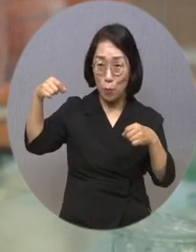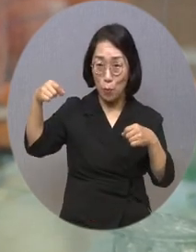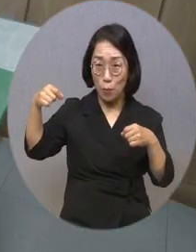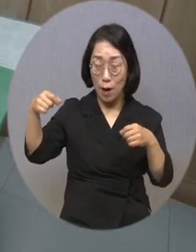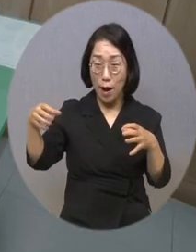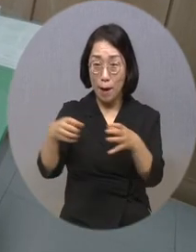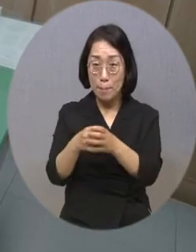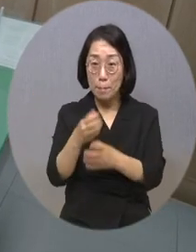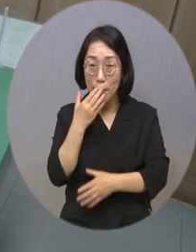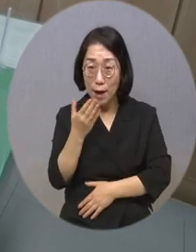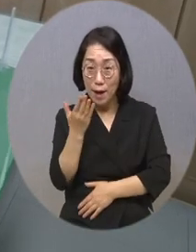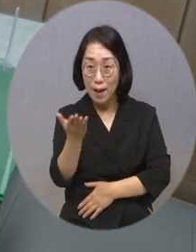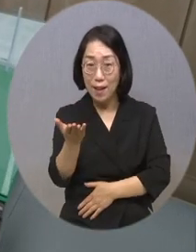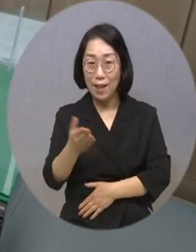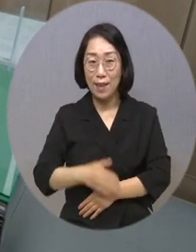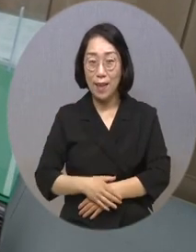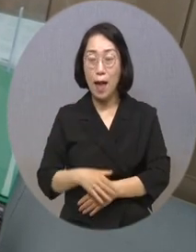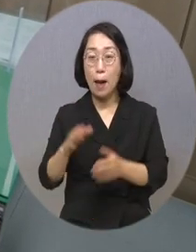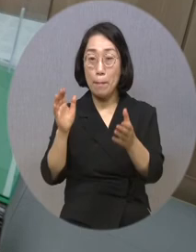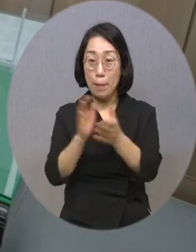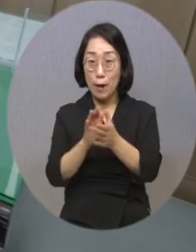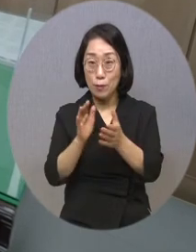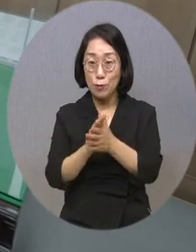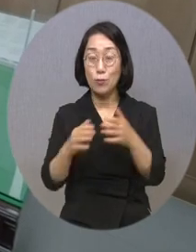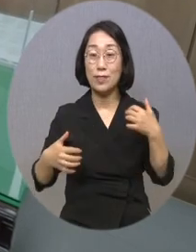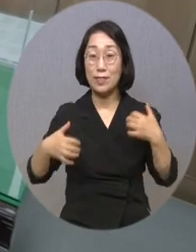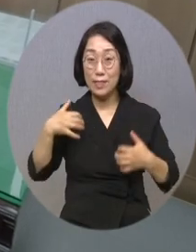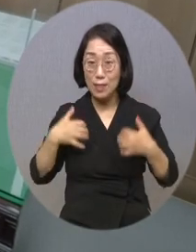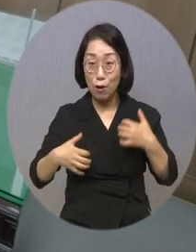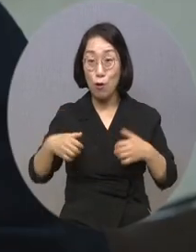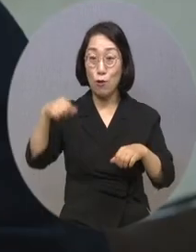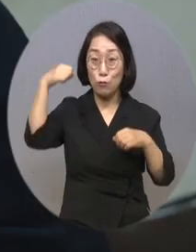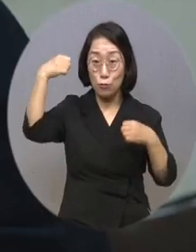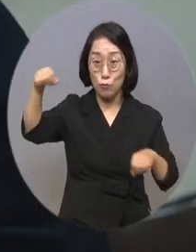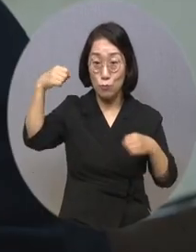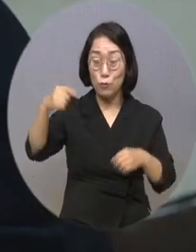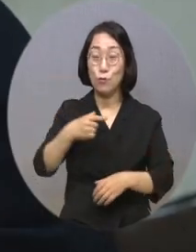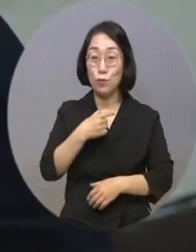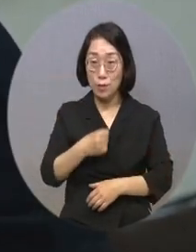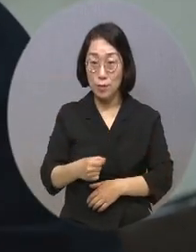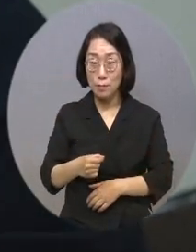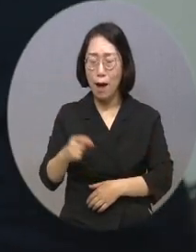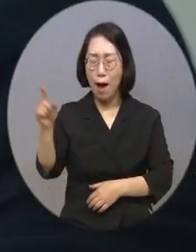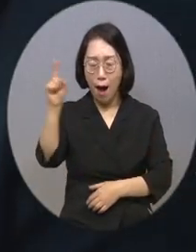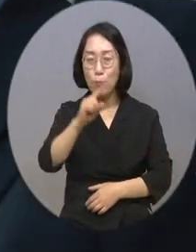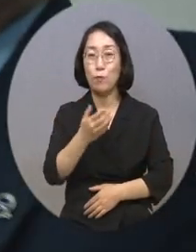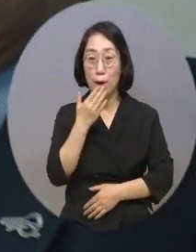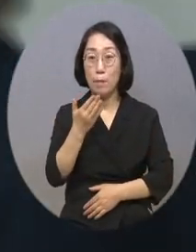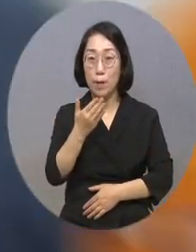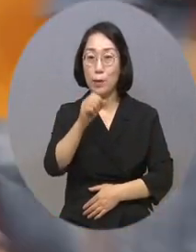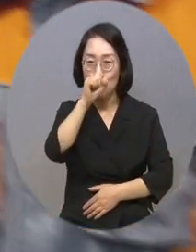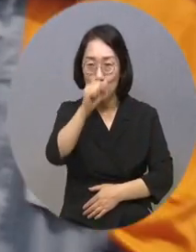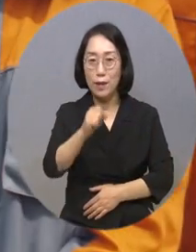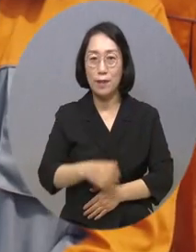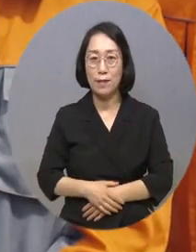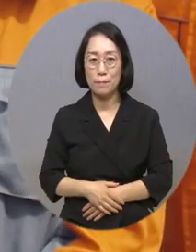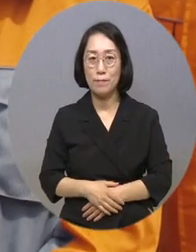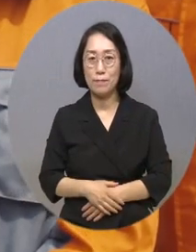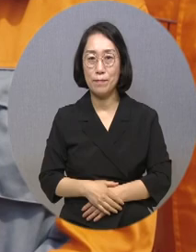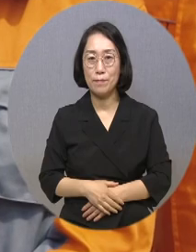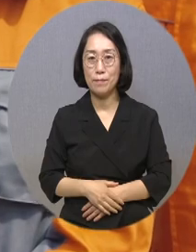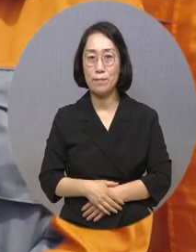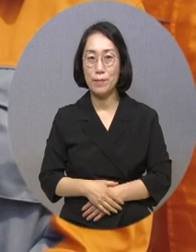수 있으실지 약간 그러다가 박수를 치시다가 너무 흥이 오르셔서 춤을 추고 싶으시다. 저희는 언제든지 수영할 준비해 있어요. 지금